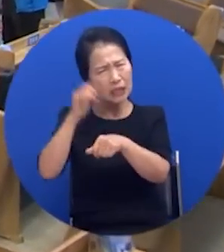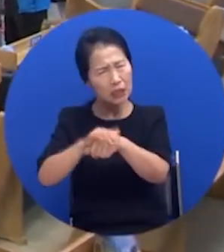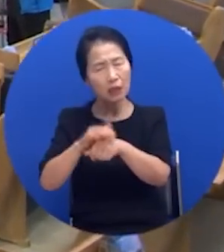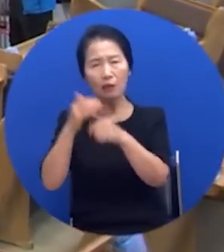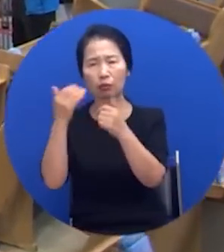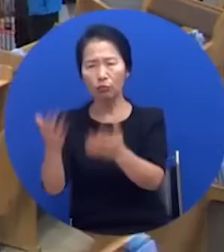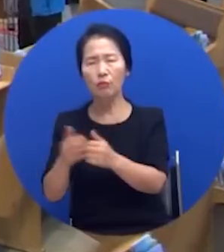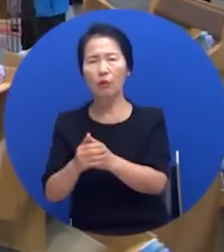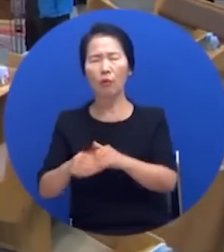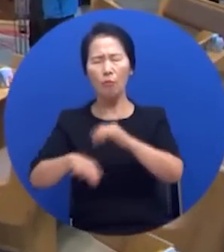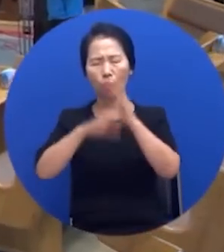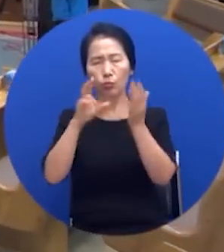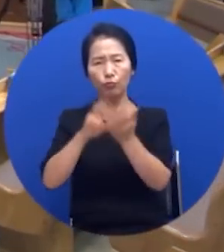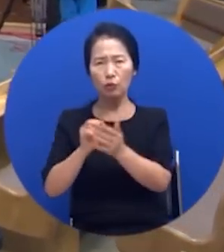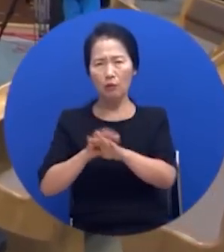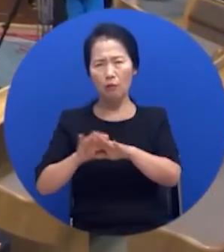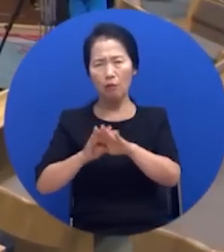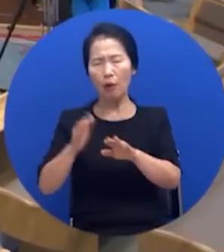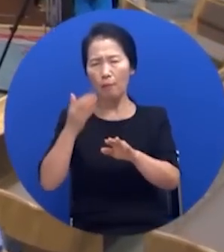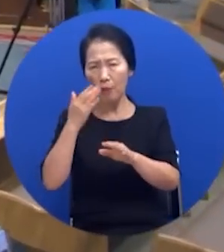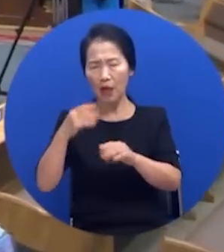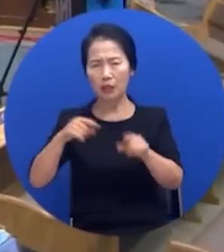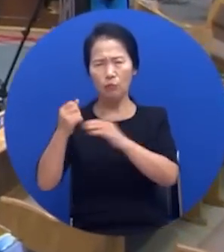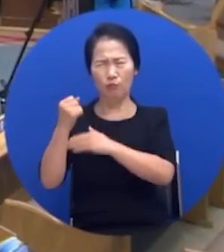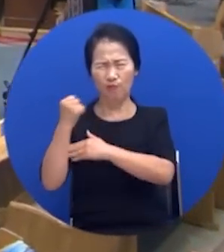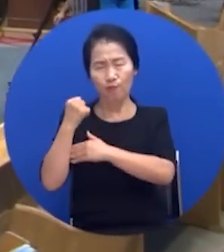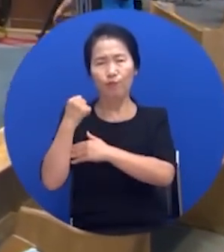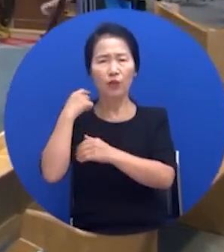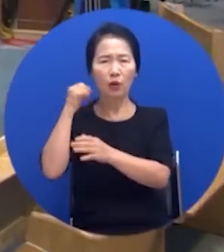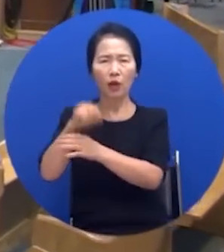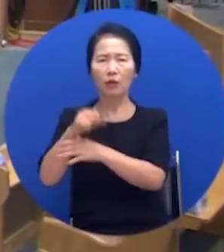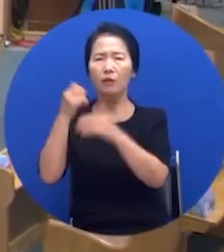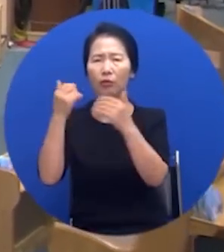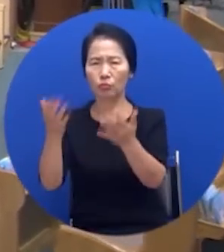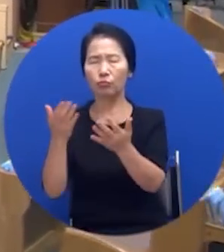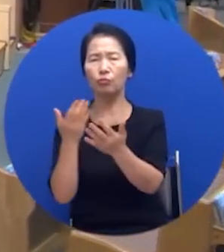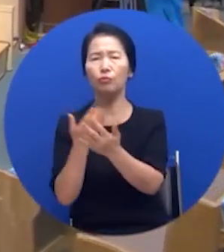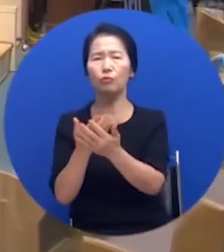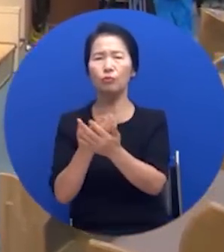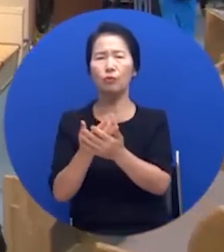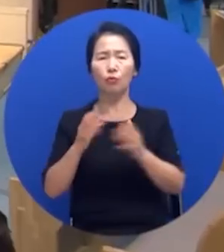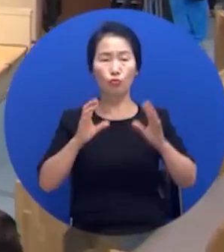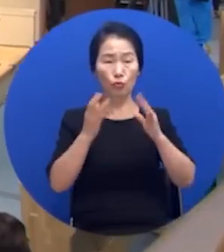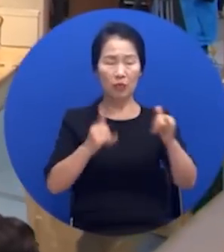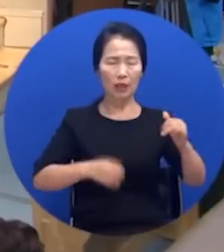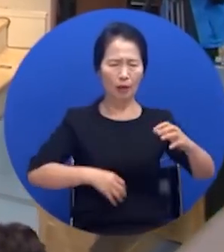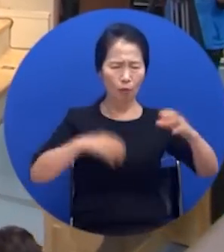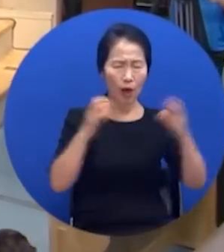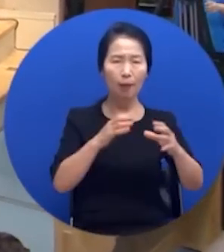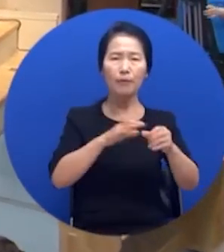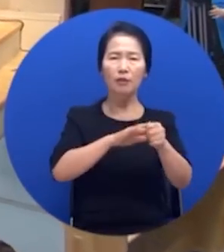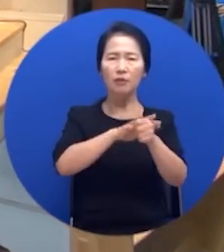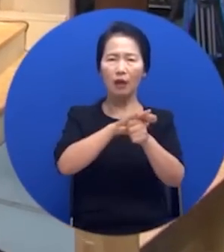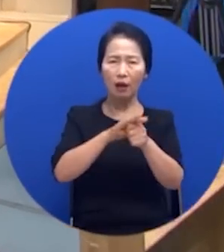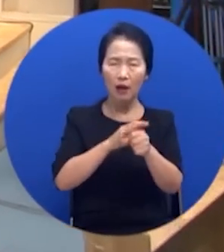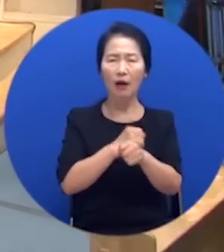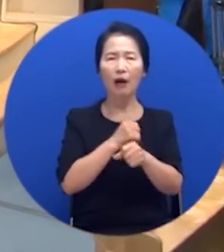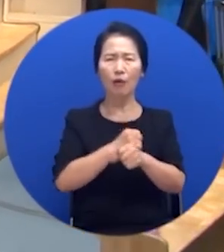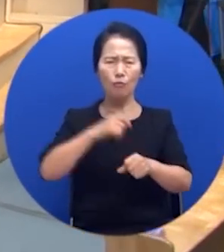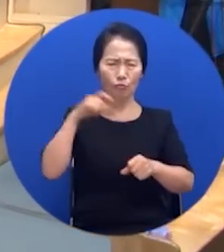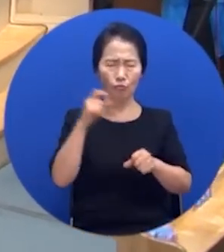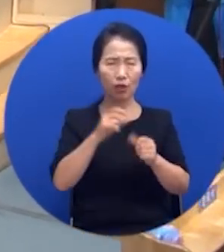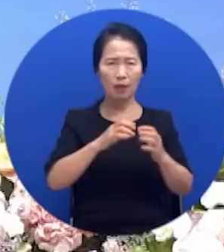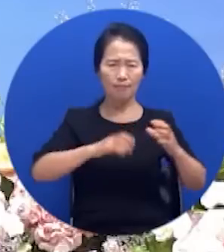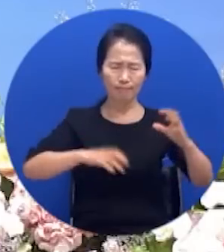있는 리더십을 허락하여 주시고 전 국민이 서로 화합하고 서로 사랑하고 굳게